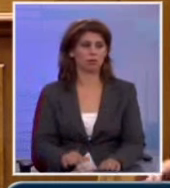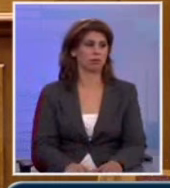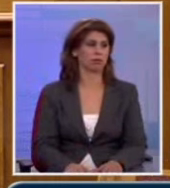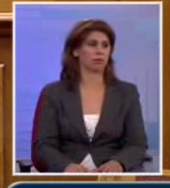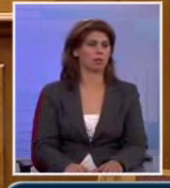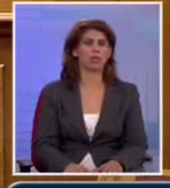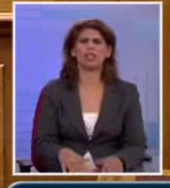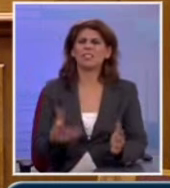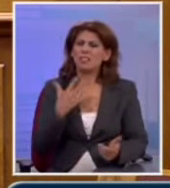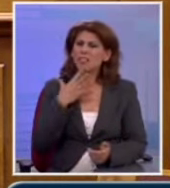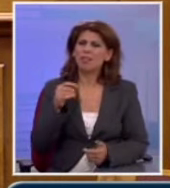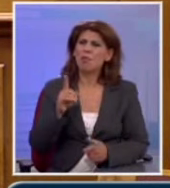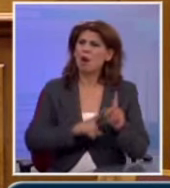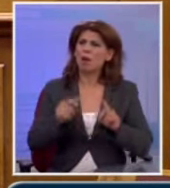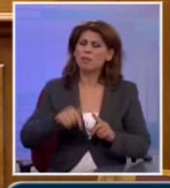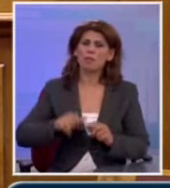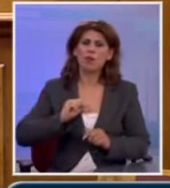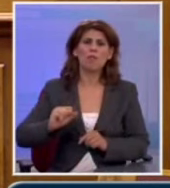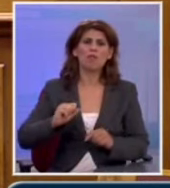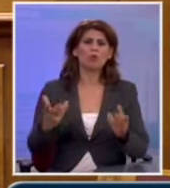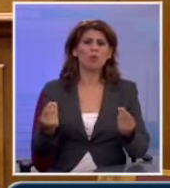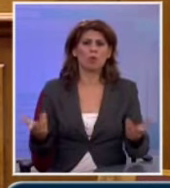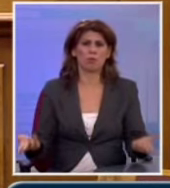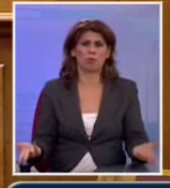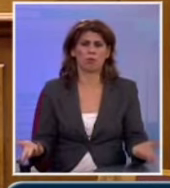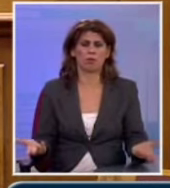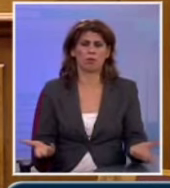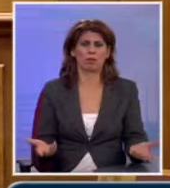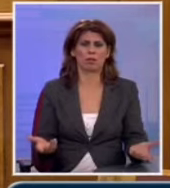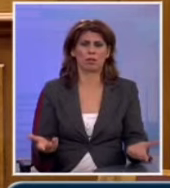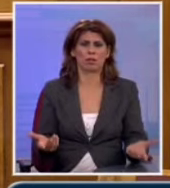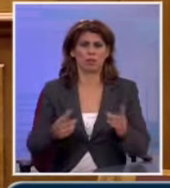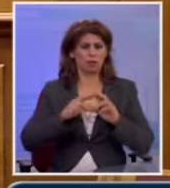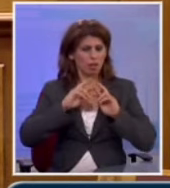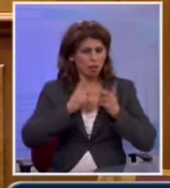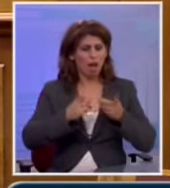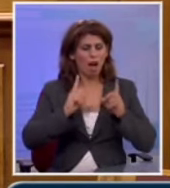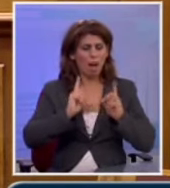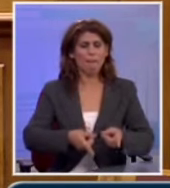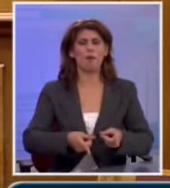Γιατί λοιπόν σήμερα κάποιοι φοβούνται τόσο πολύ την ετιμιγορία του ελληνικού λαού?